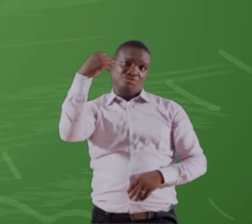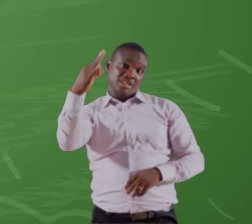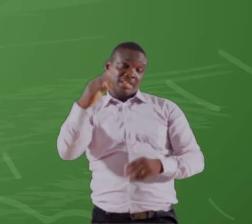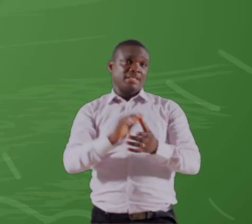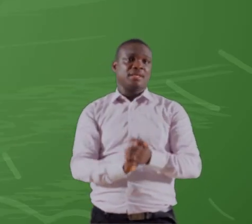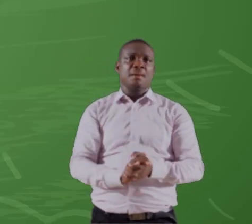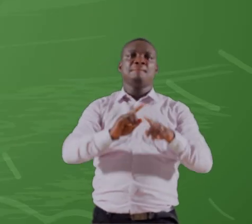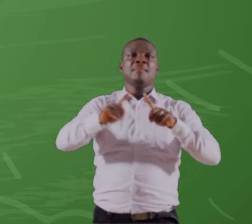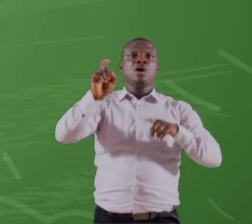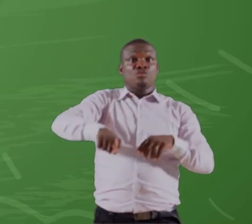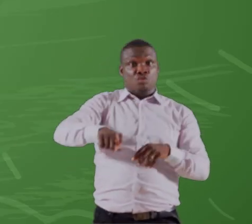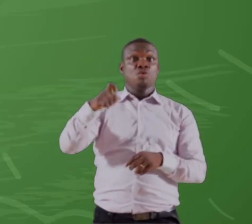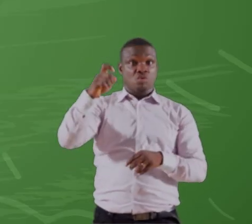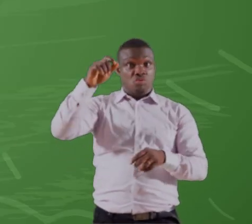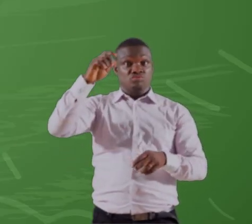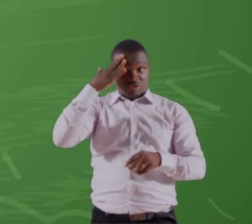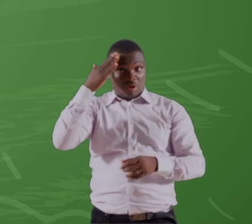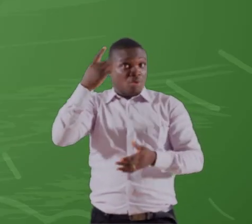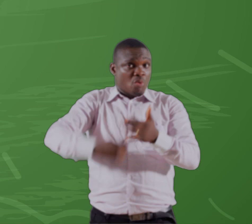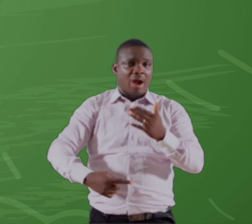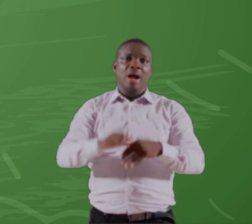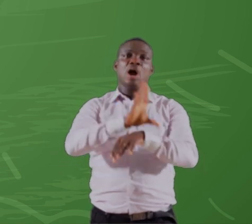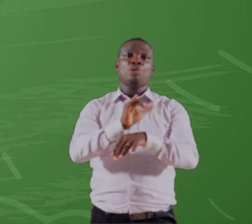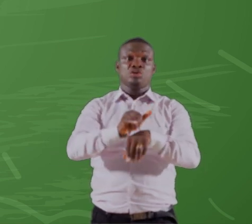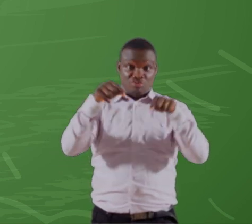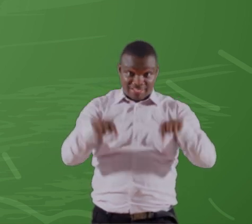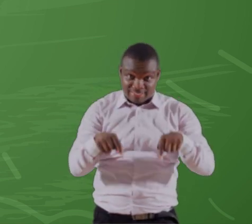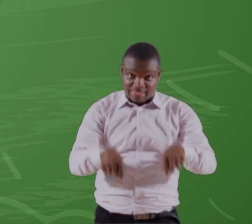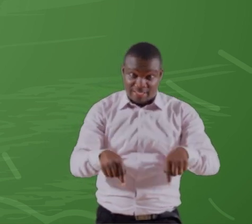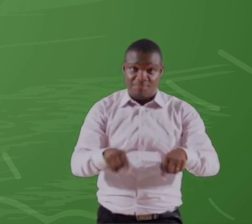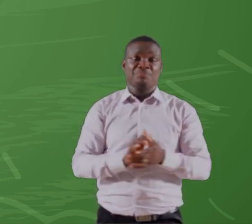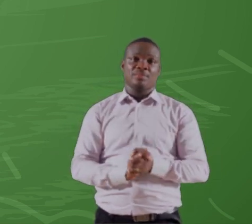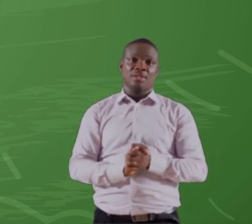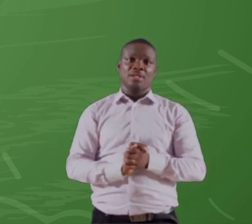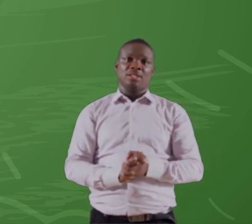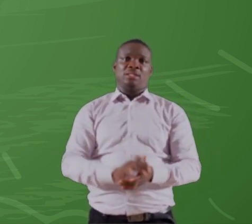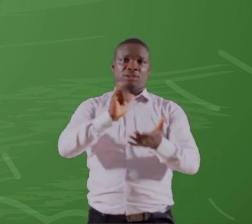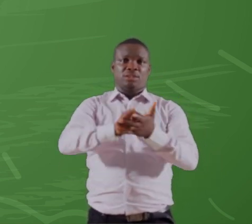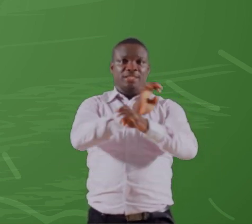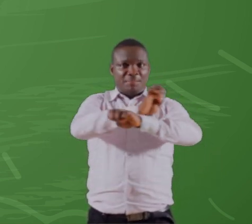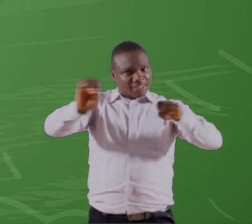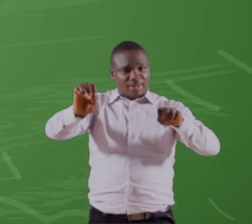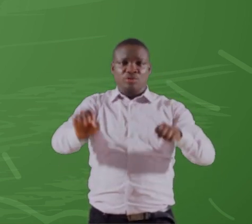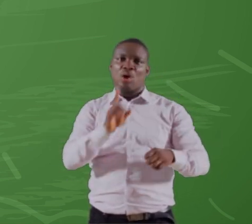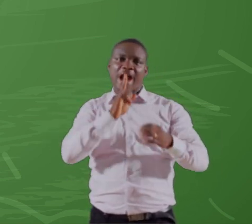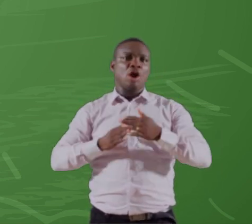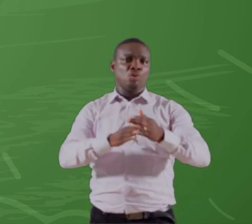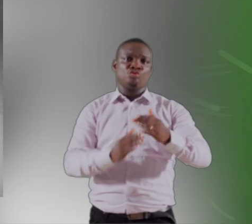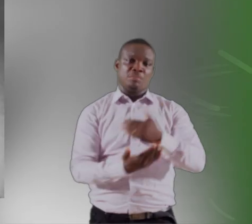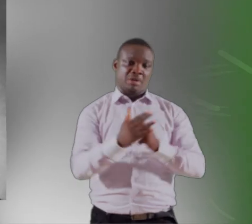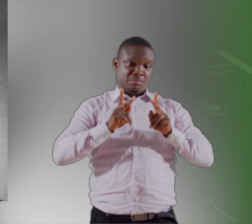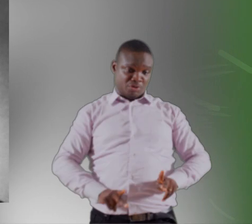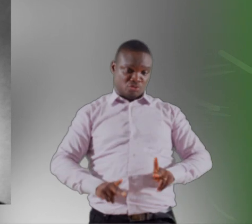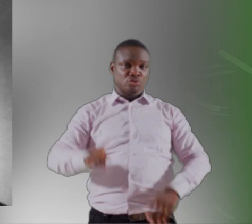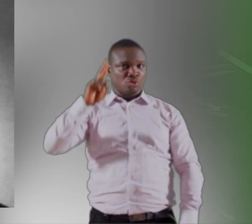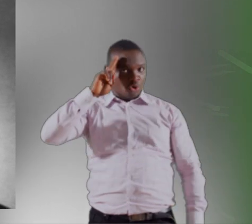ce qu'il faut retenir, c'est qu'en Côte d'Ivoire, sur le plan interne, cette émancipation sera marquée par la personnalité de